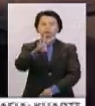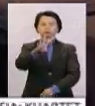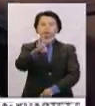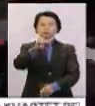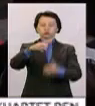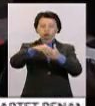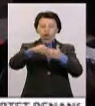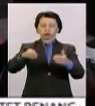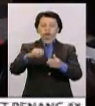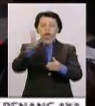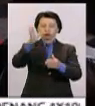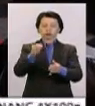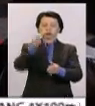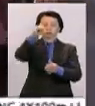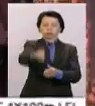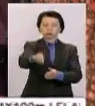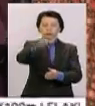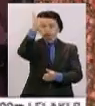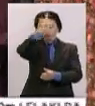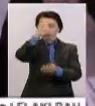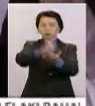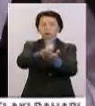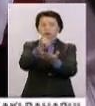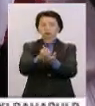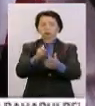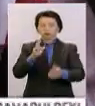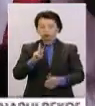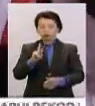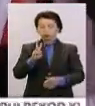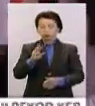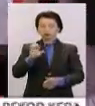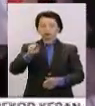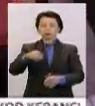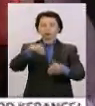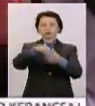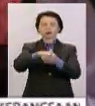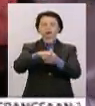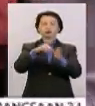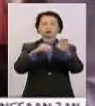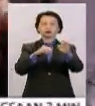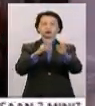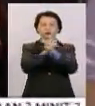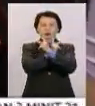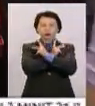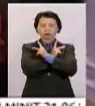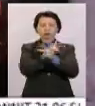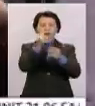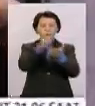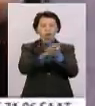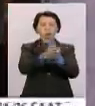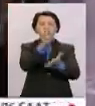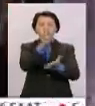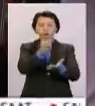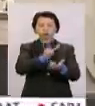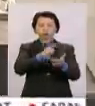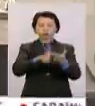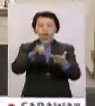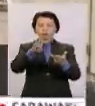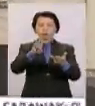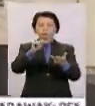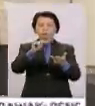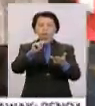RM40 sebulan akan disuntik kerajaan ke dalam akaun KWSP peserta IKASIH merangkumi suri rumah, ibu tunggal, balu dan